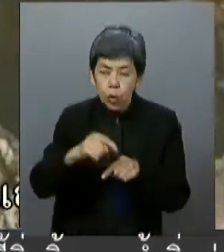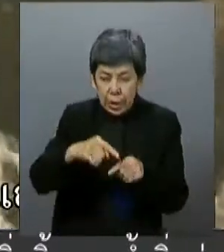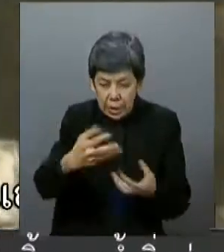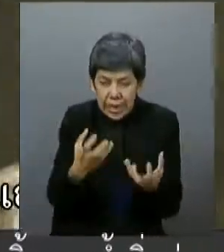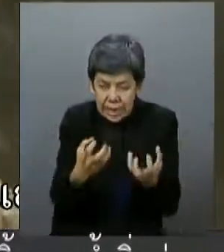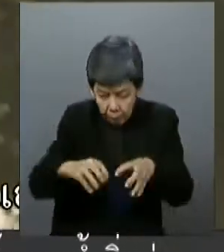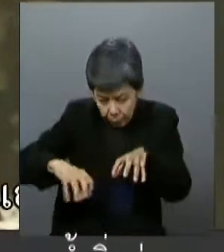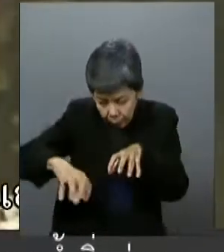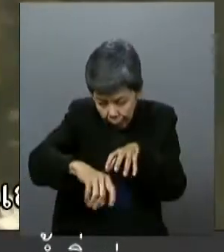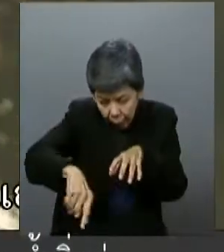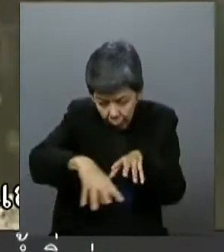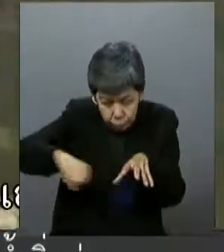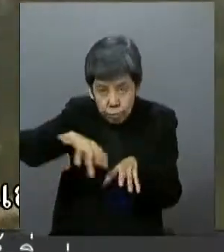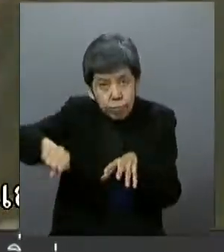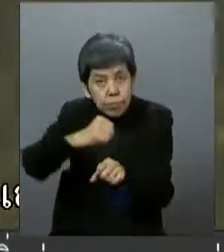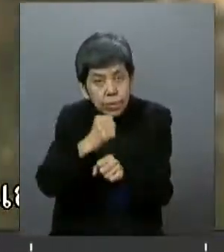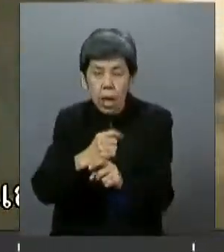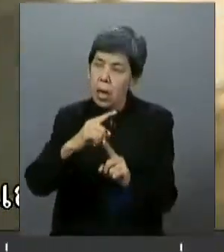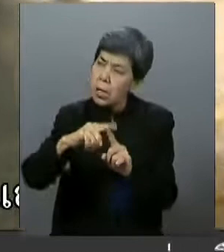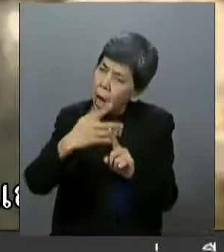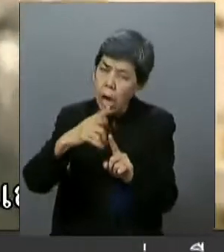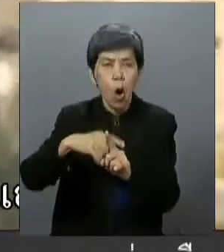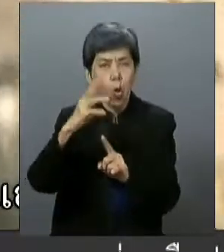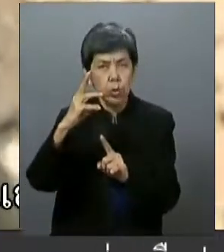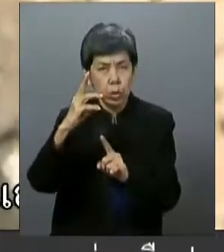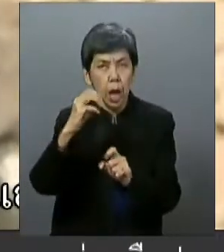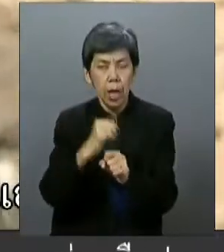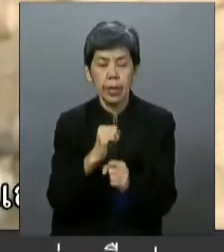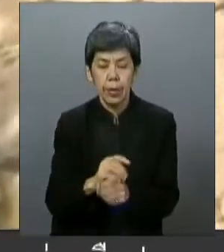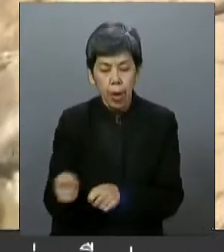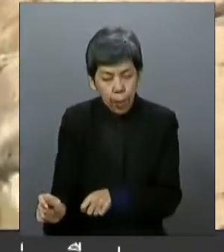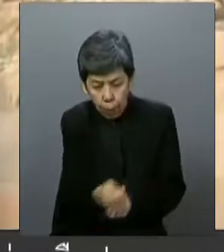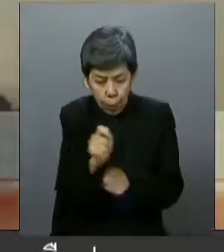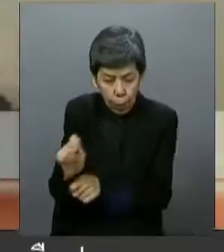นี่ยเดือน5ต่อเดือน6เขาที่มาเอาเขาที่เอาสวิงมาสอนเอาม